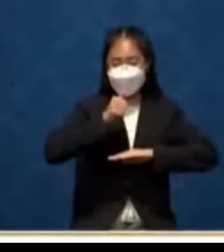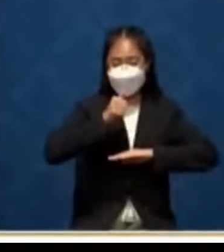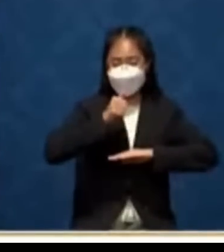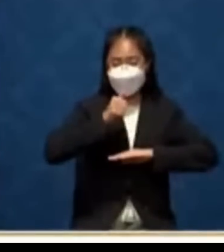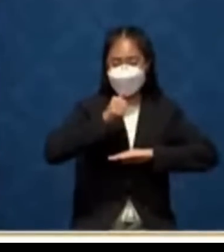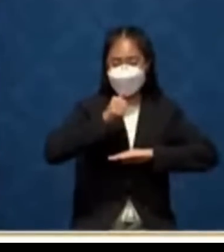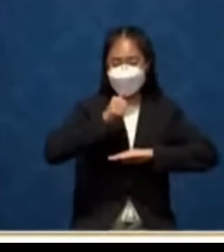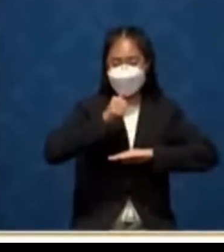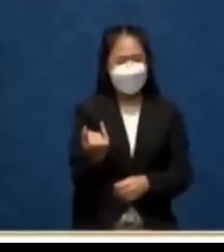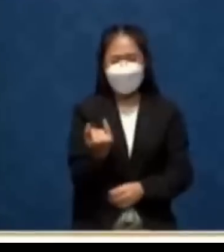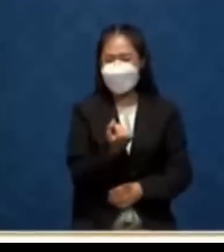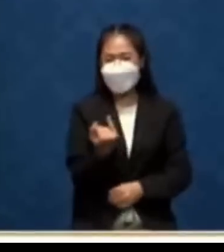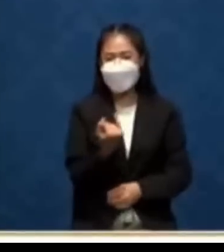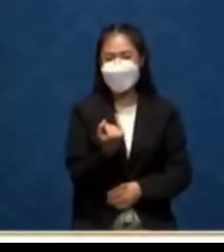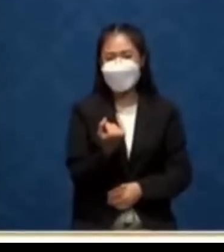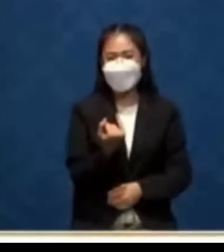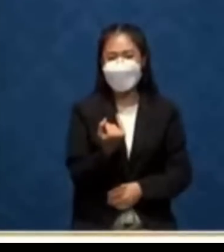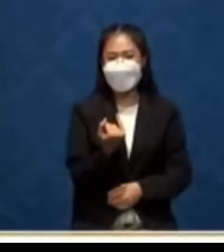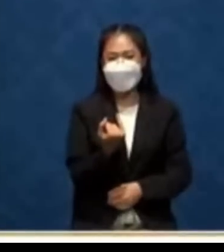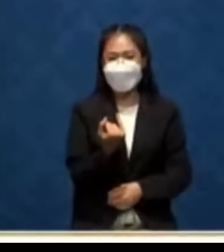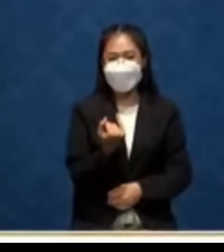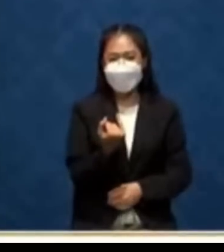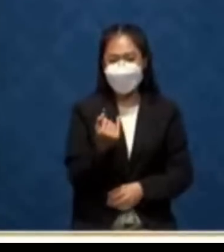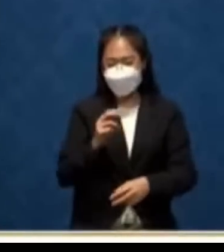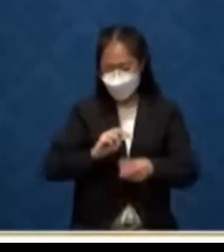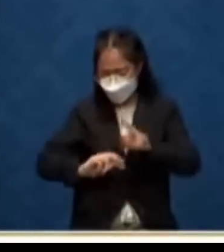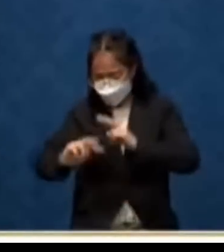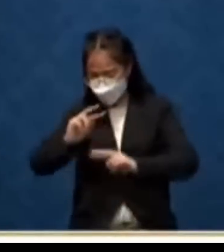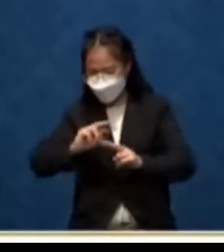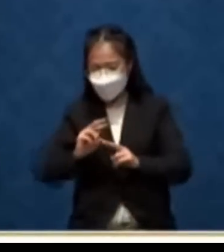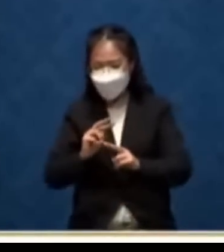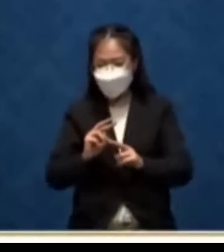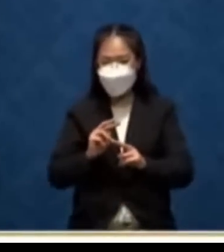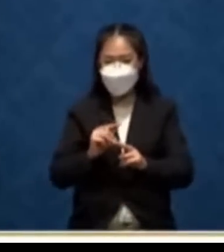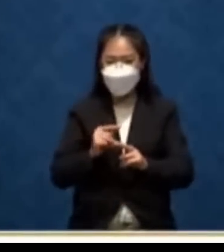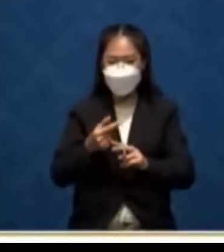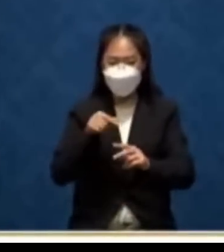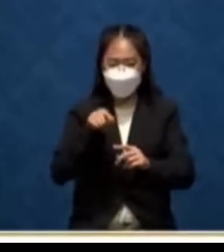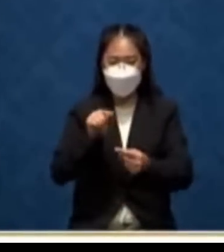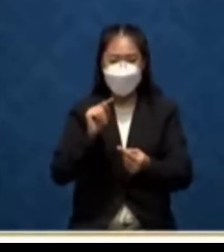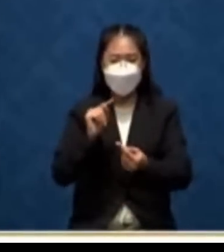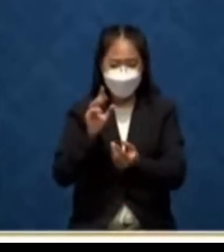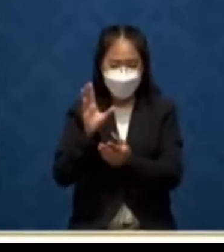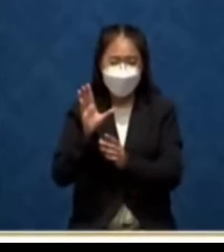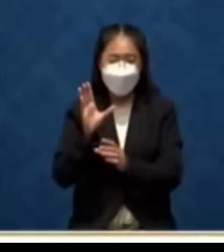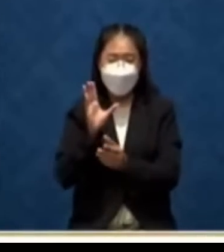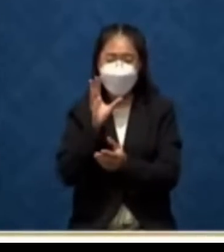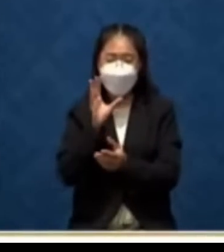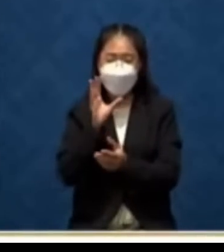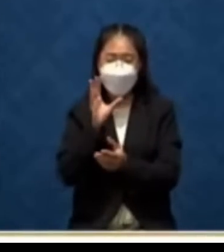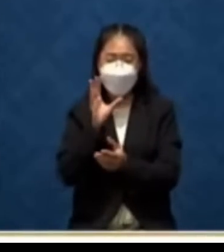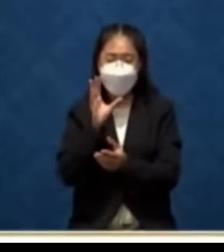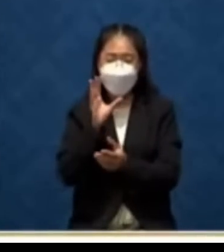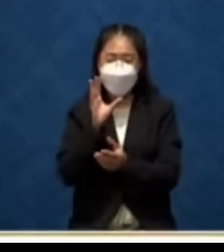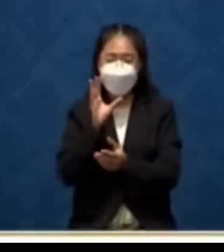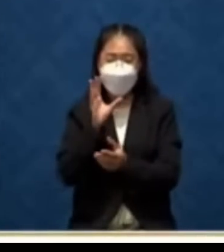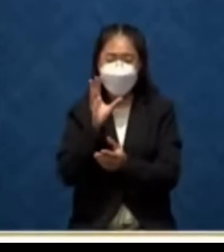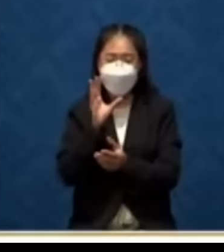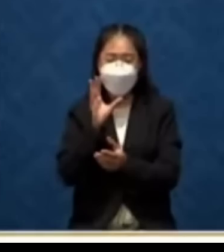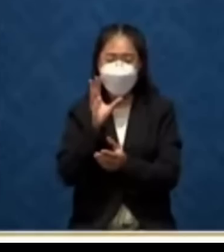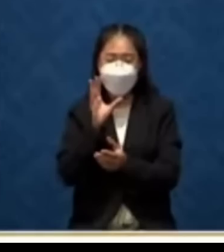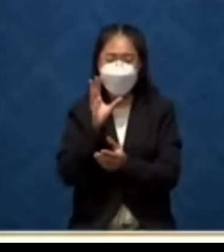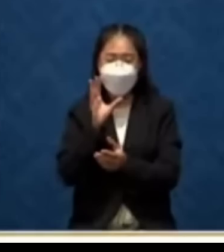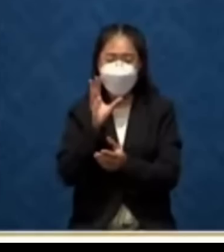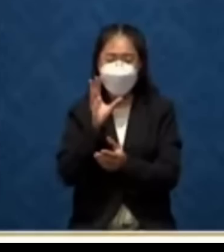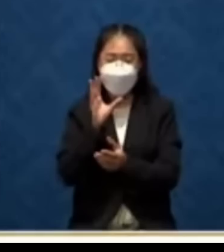ดินถึงเพียงนี้แถมยังจะไปไล่บี้เจ้าหน้าที่ที่ปล่อยข้อมูลหลุดออกมาถัดไปคือผบ.ตร.ท่